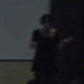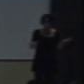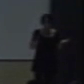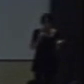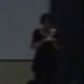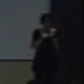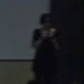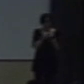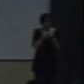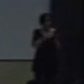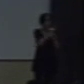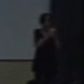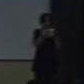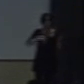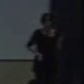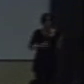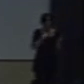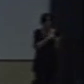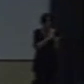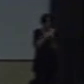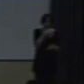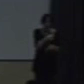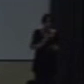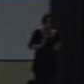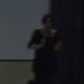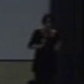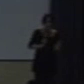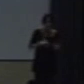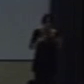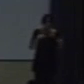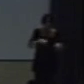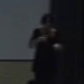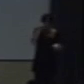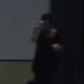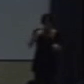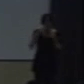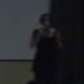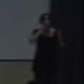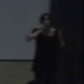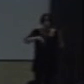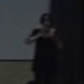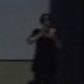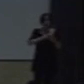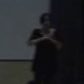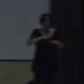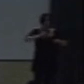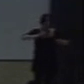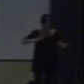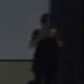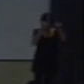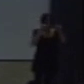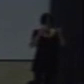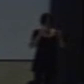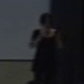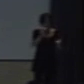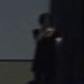molts periodistes que volen reaccionar davant d'això, doncs és el moment de realment aixecar-nos o reivindicar la